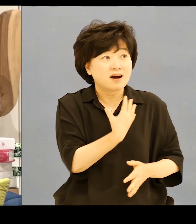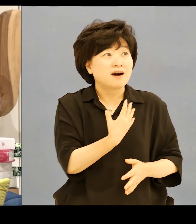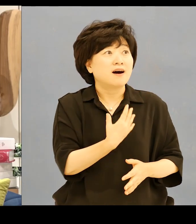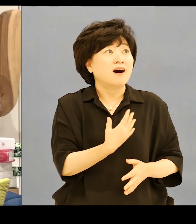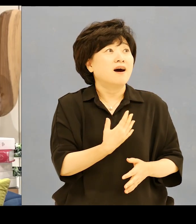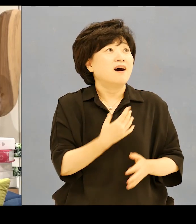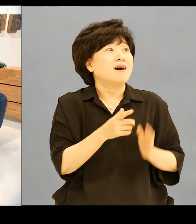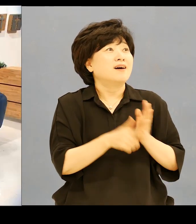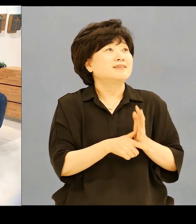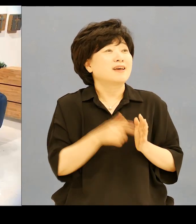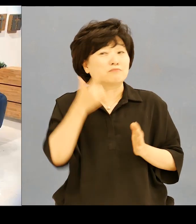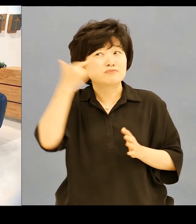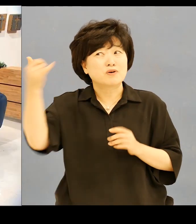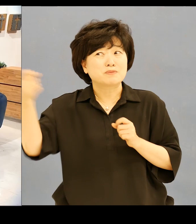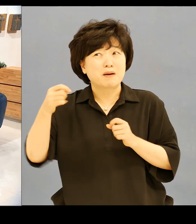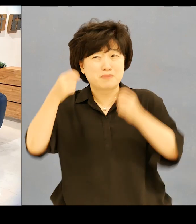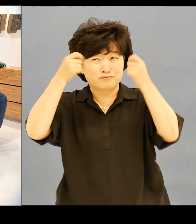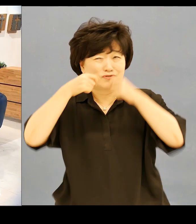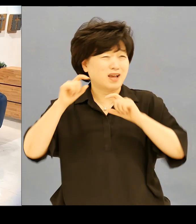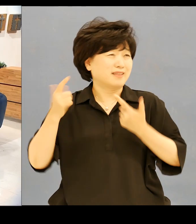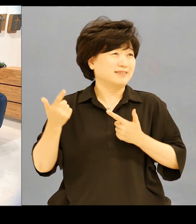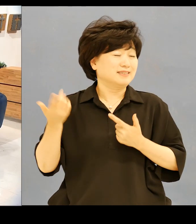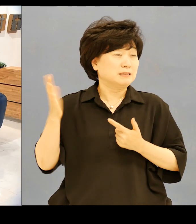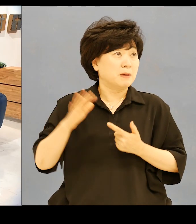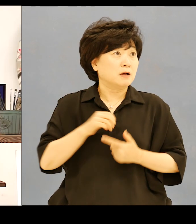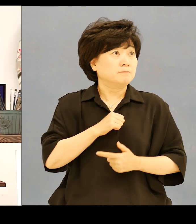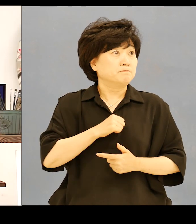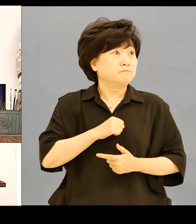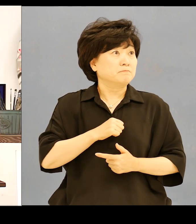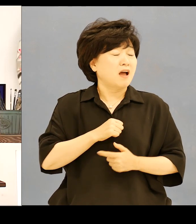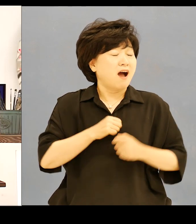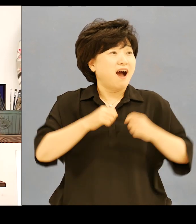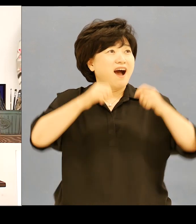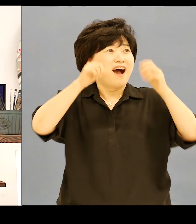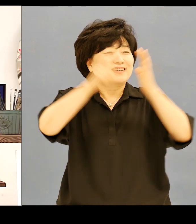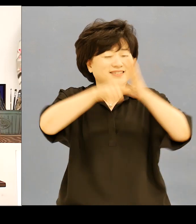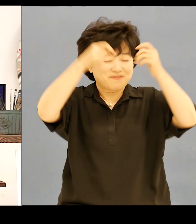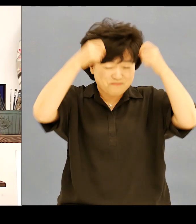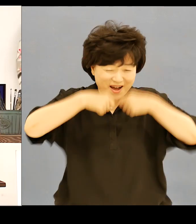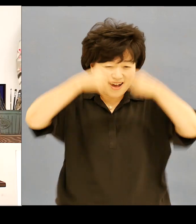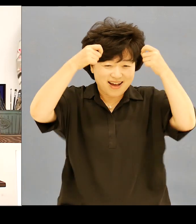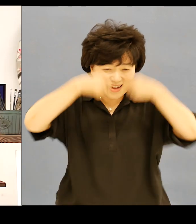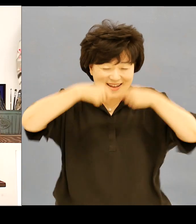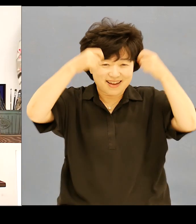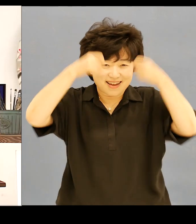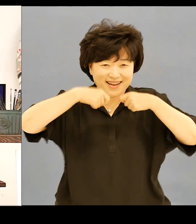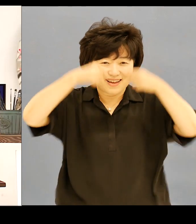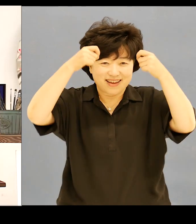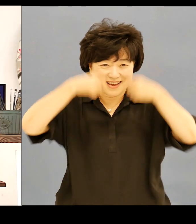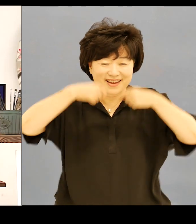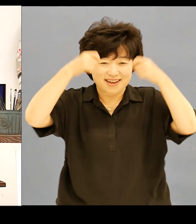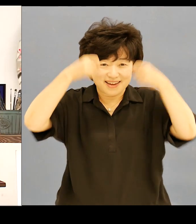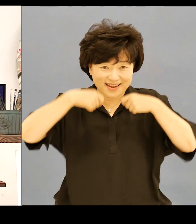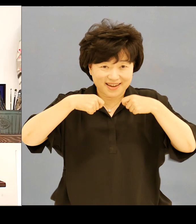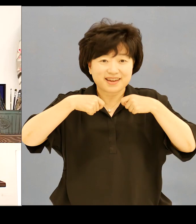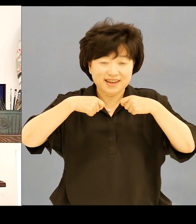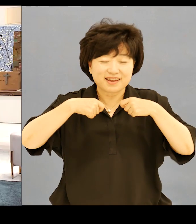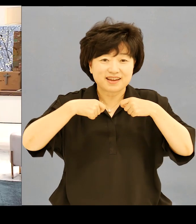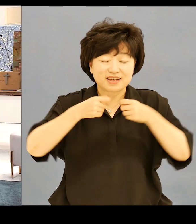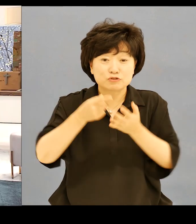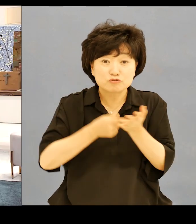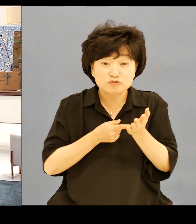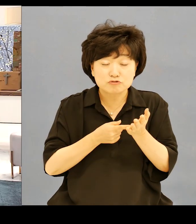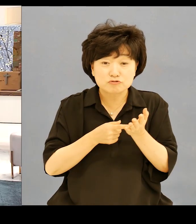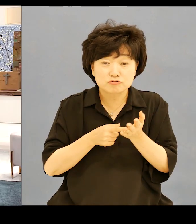진짜 펑펑 눈물렸던 시간들이 너무 기니까. 네. 아, 그러면 이제 수술을 통해서 이제 부었던 팔이 많이 이제 줄어드는